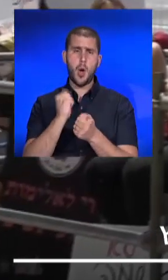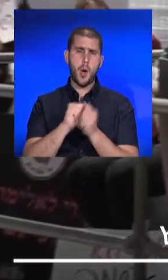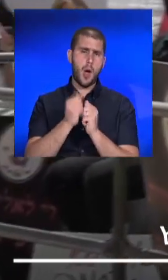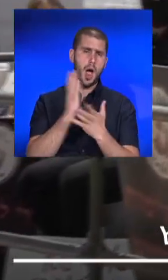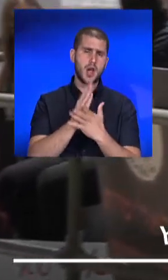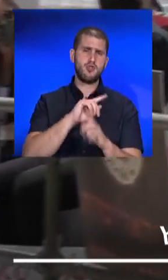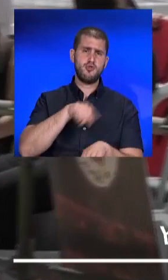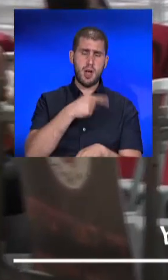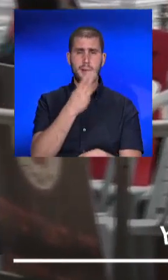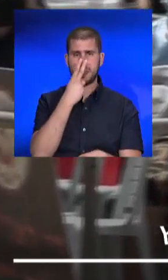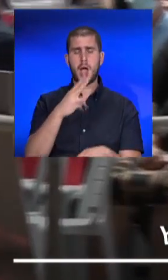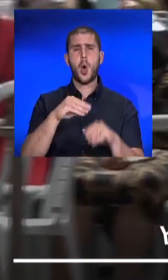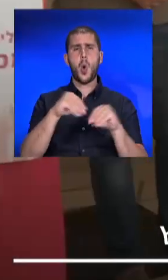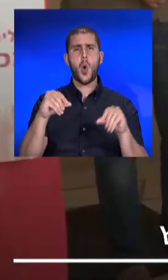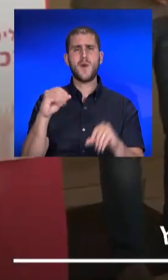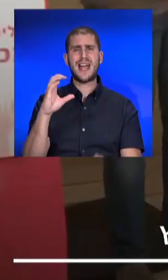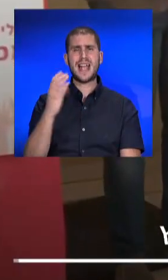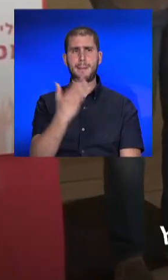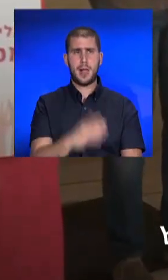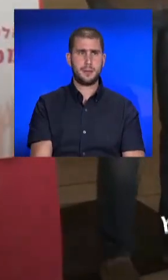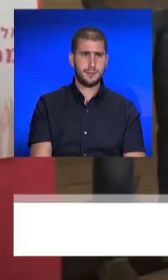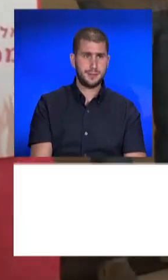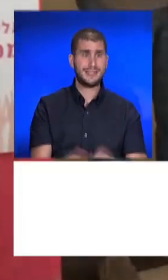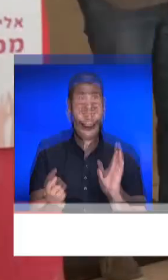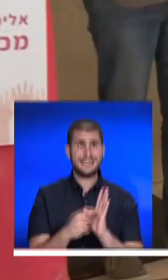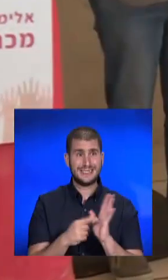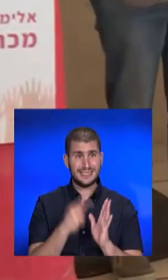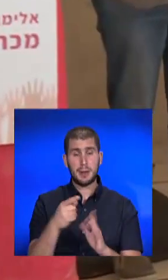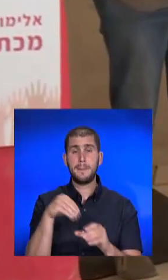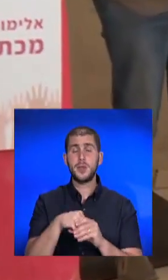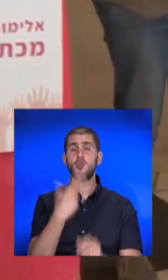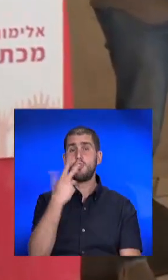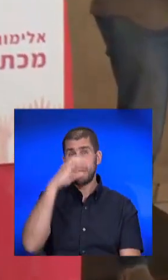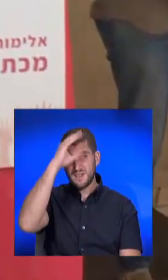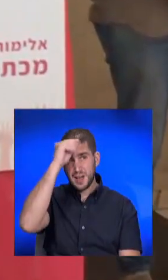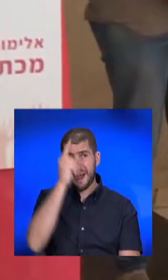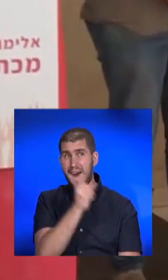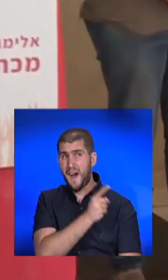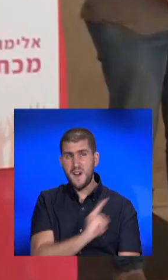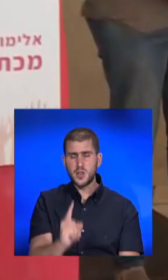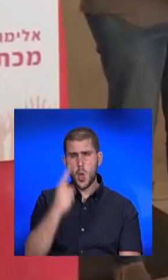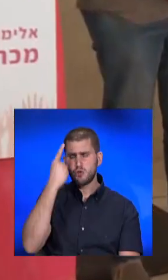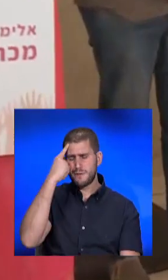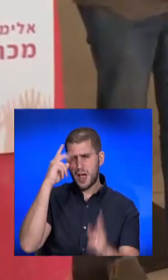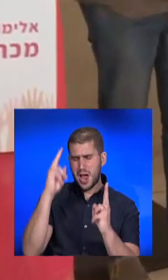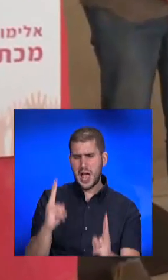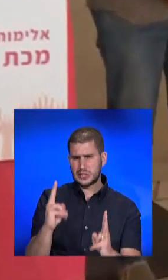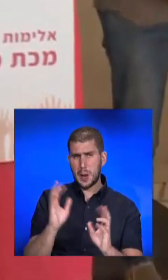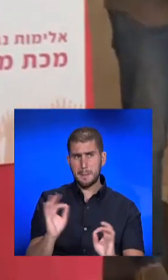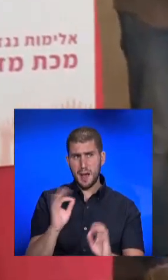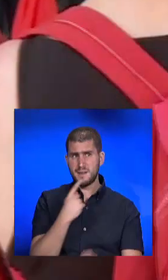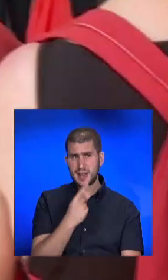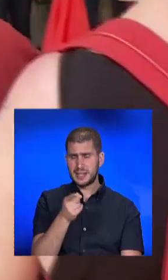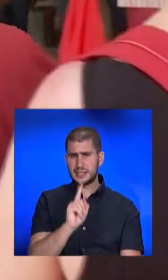במועצה האזורית חוף כרמל. סביבה שבה מתוך 30 גברים אף אחד לא חשב לעצור ולהגיד שזה